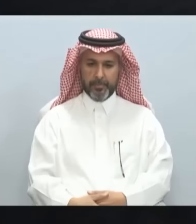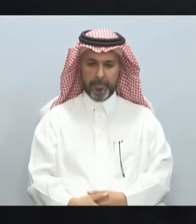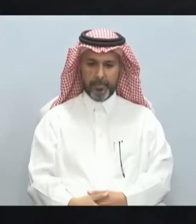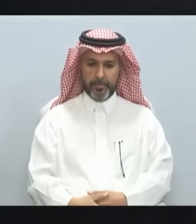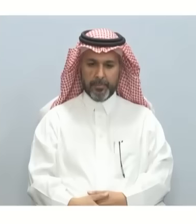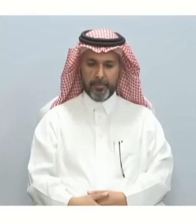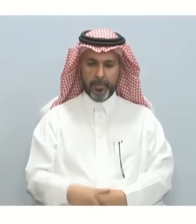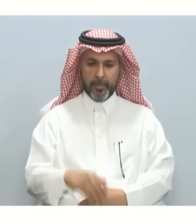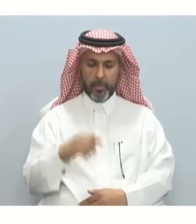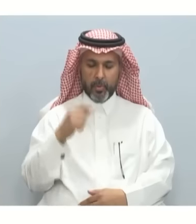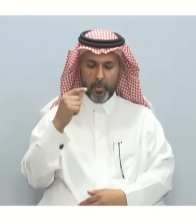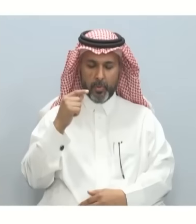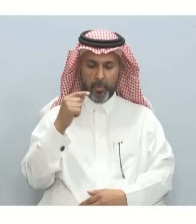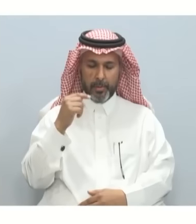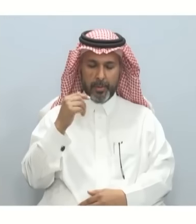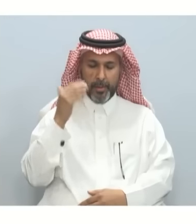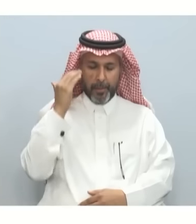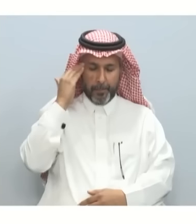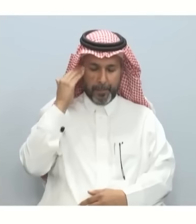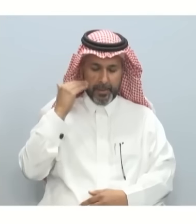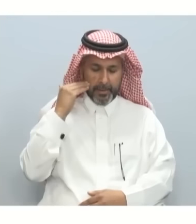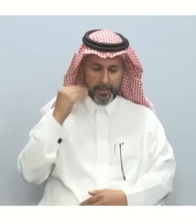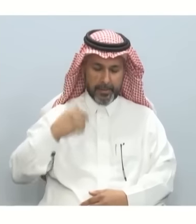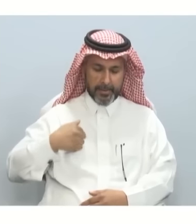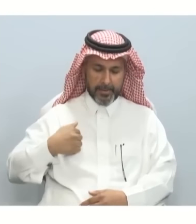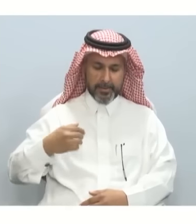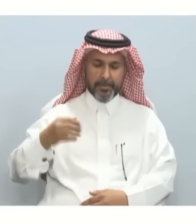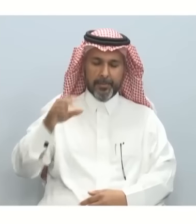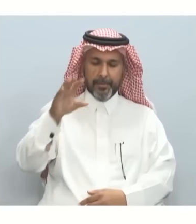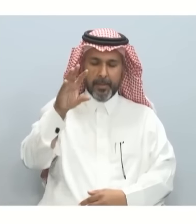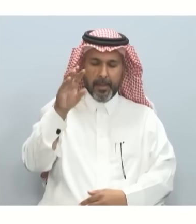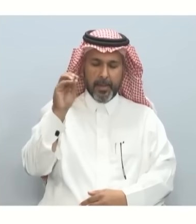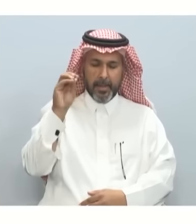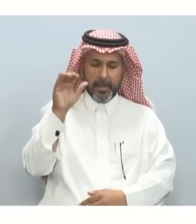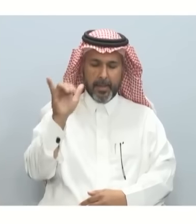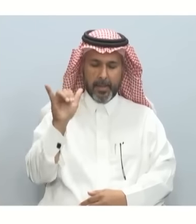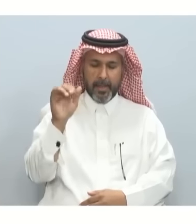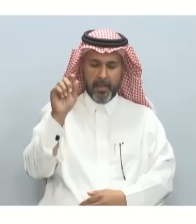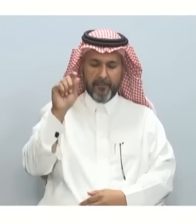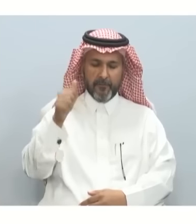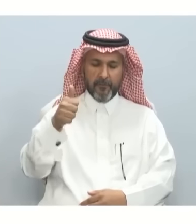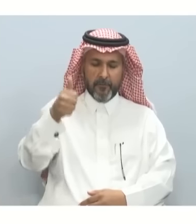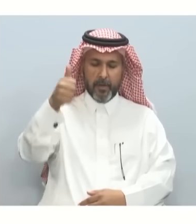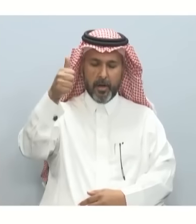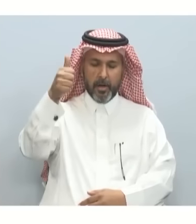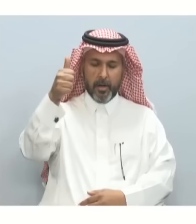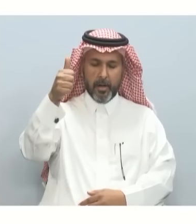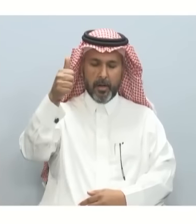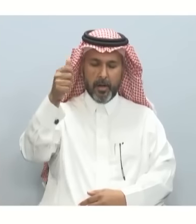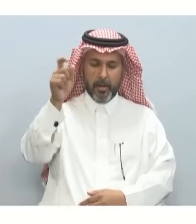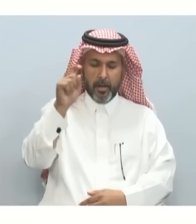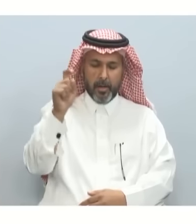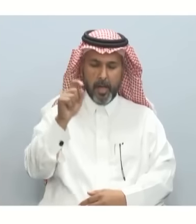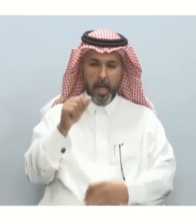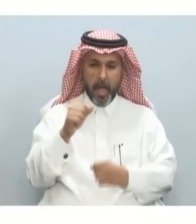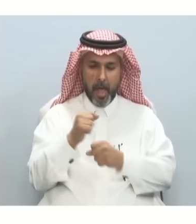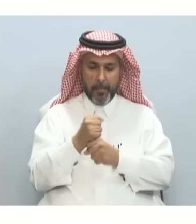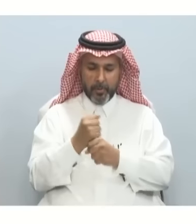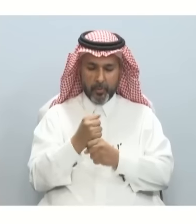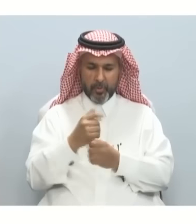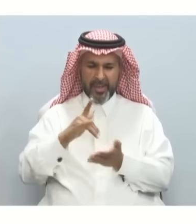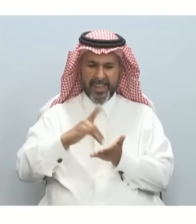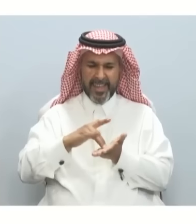تعد هيفاء كعكات باستعمال الصينيه المجاوره كم كعكه تستطيع هيفاء اعدادها اذا استعملت